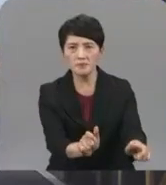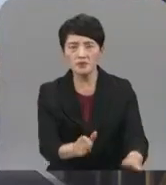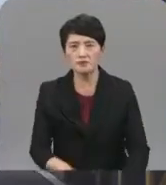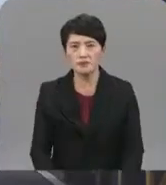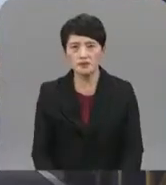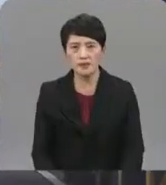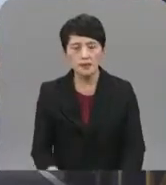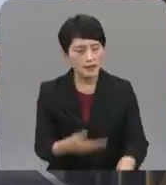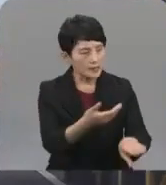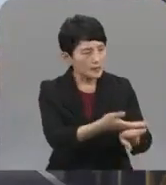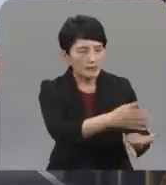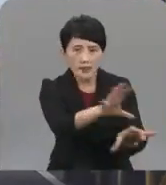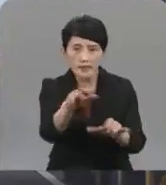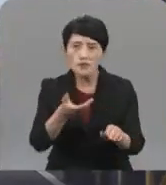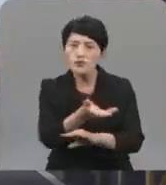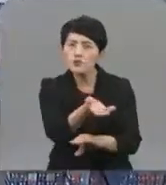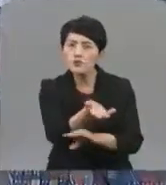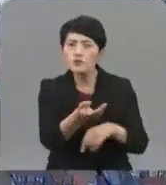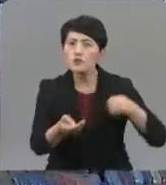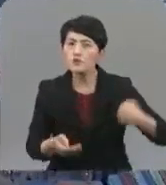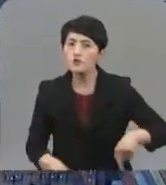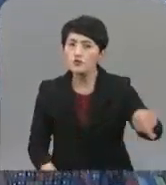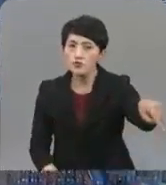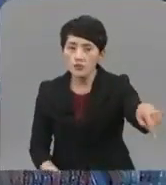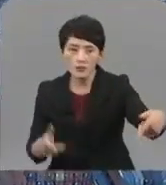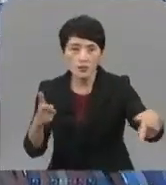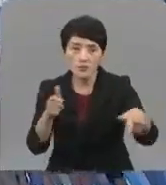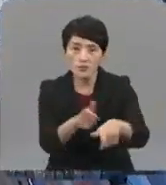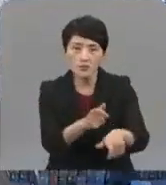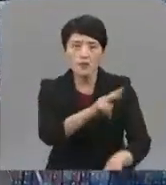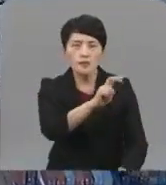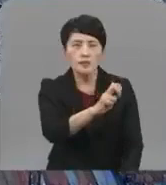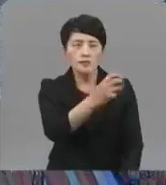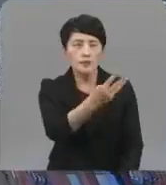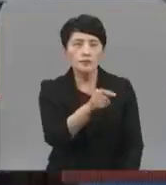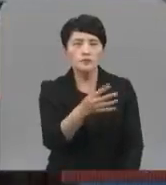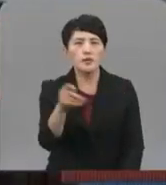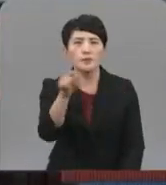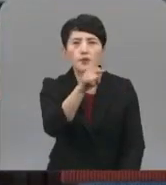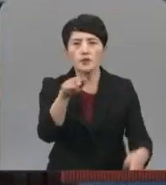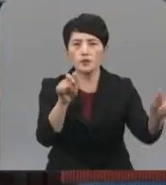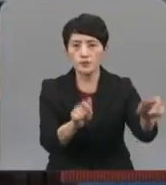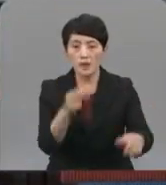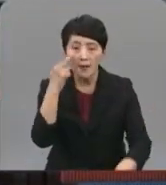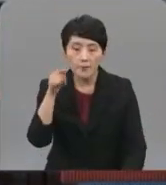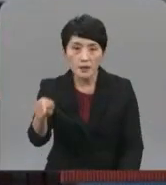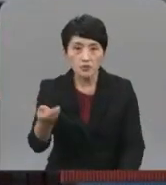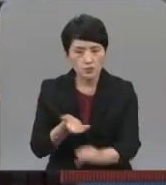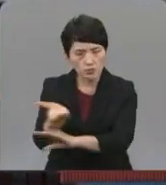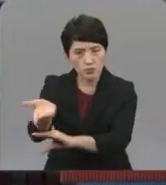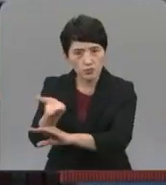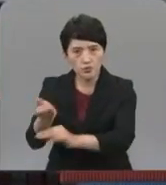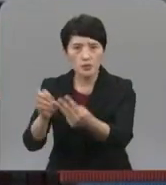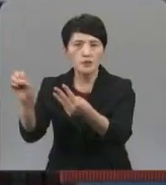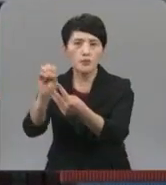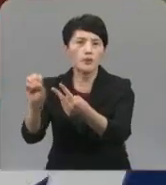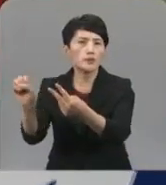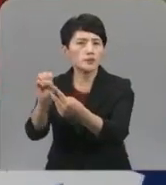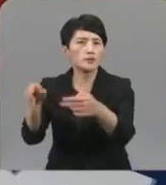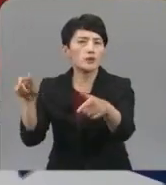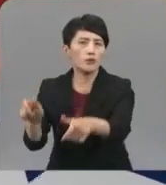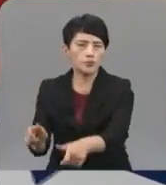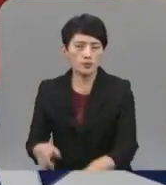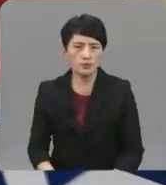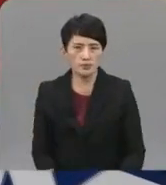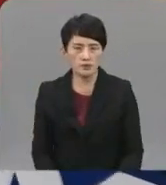头。五月前二十天的减幅较四月同期有所扩大，这意味着出口未能摆脱低